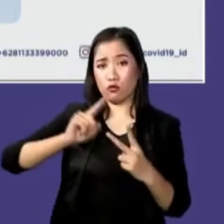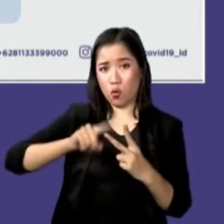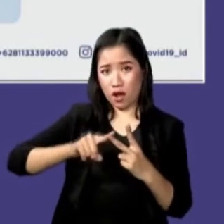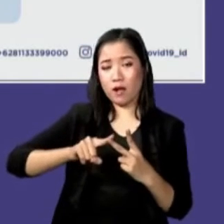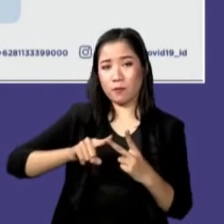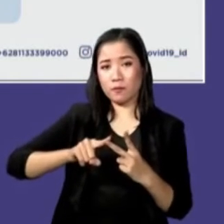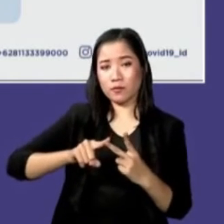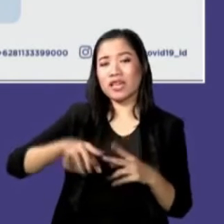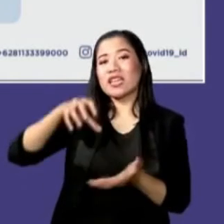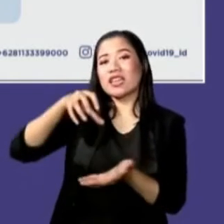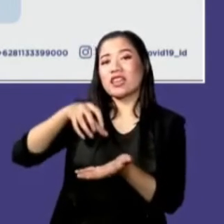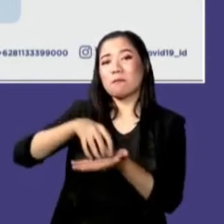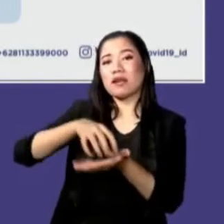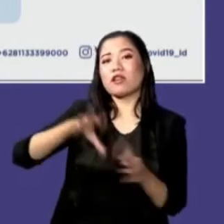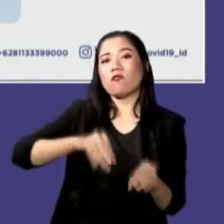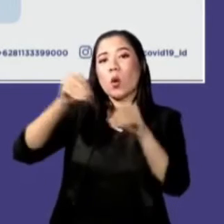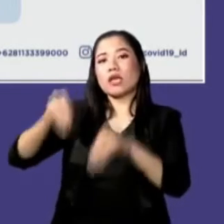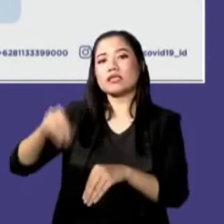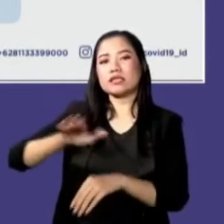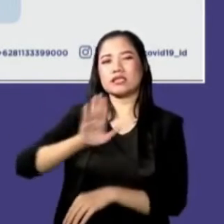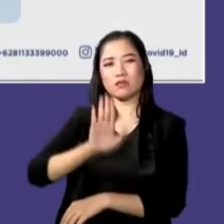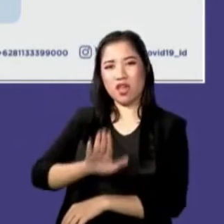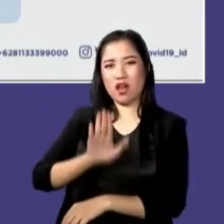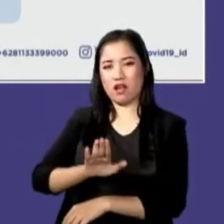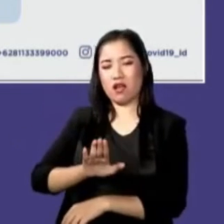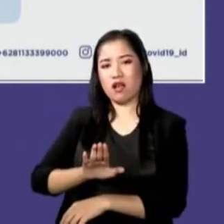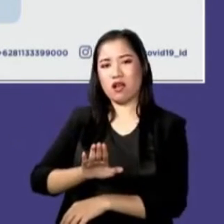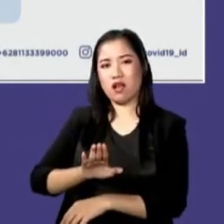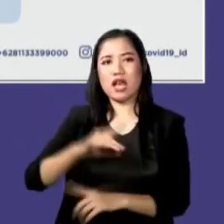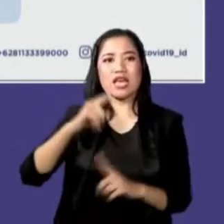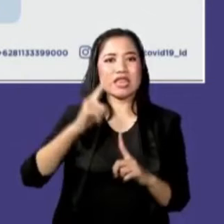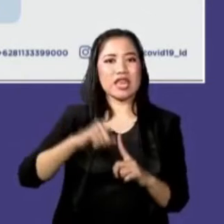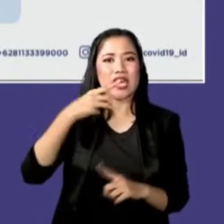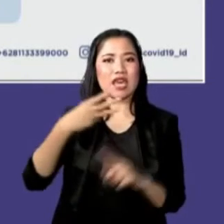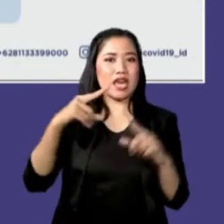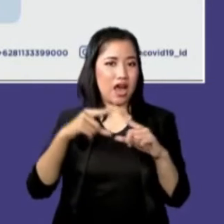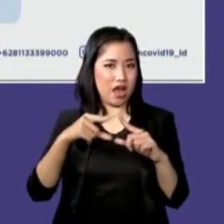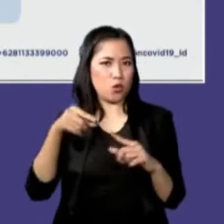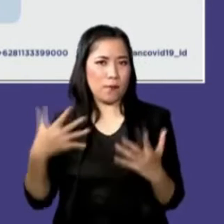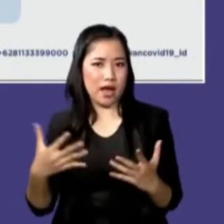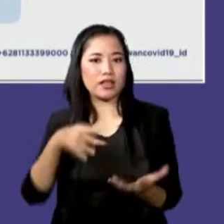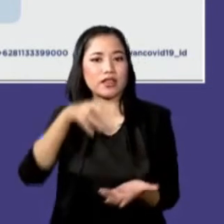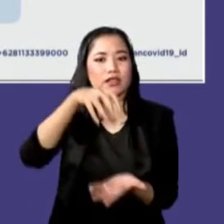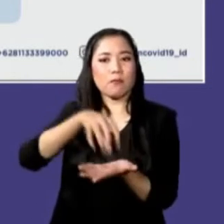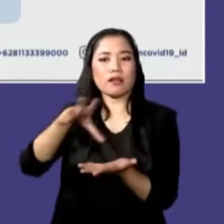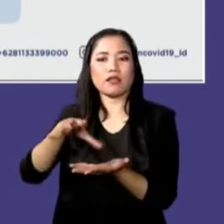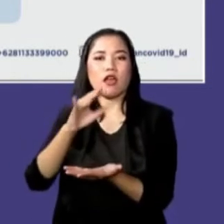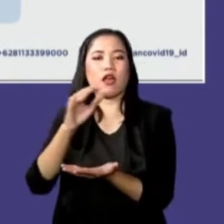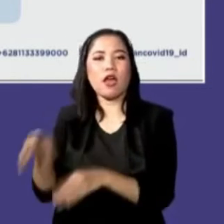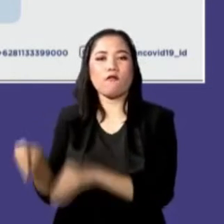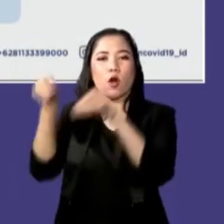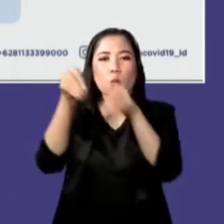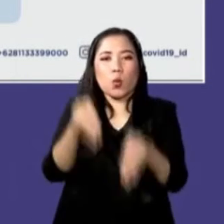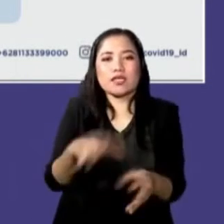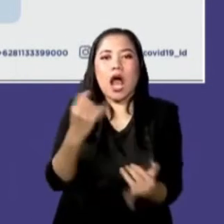kapasitas tempat evakuasi sementara dan TEA atau tempat evakuasi akhir